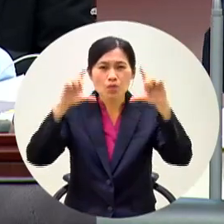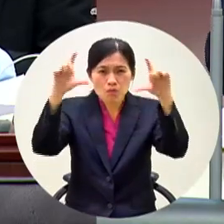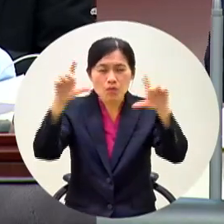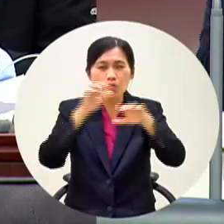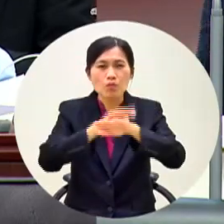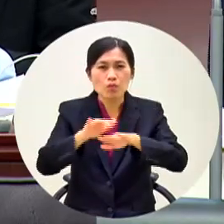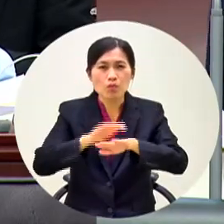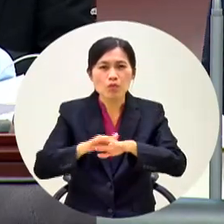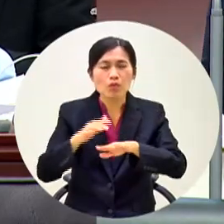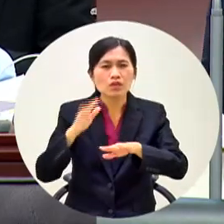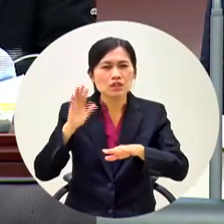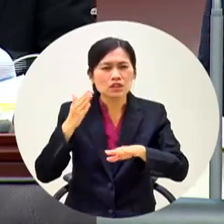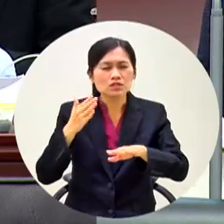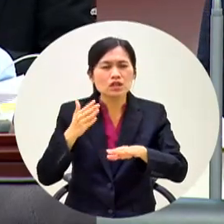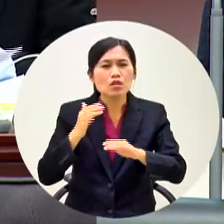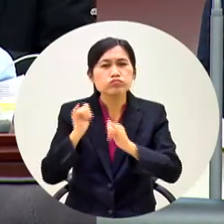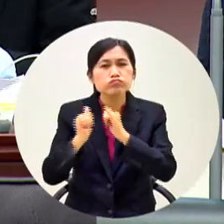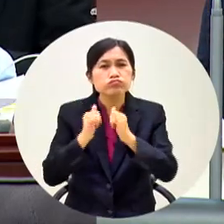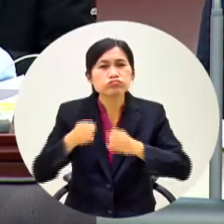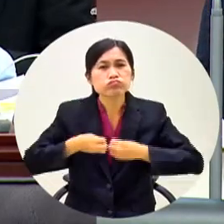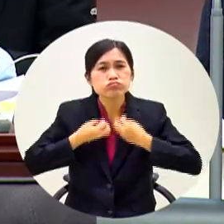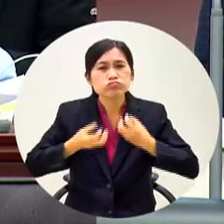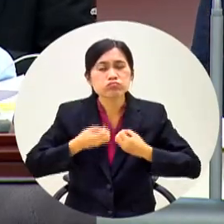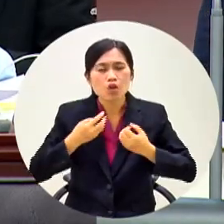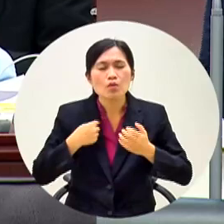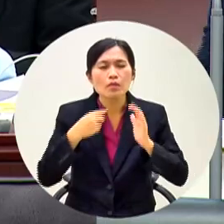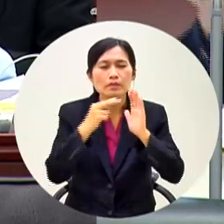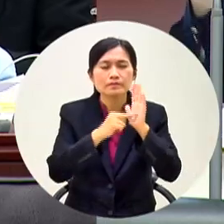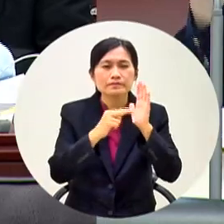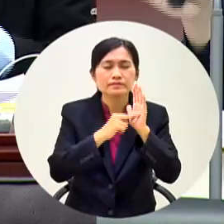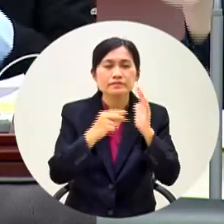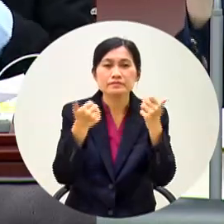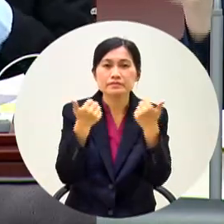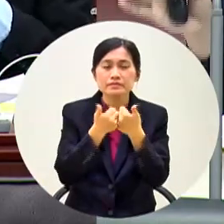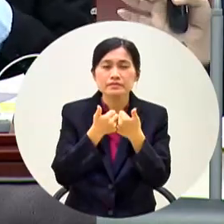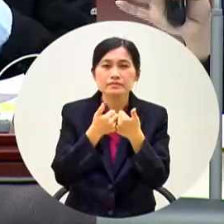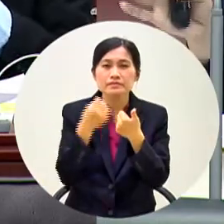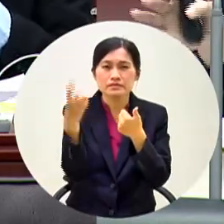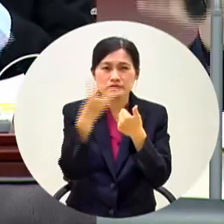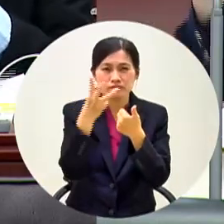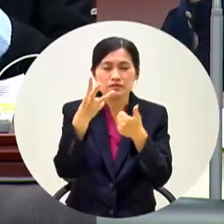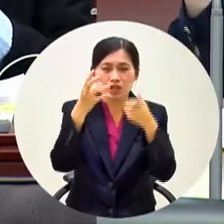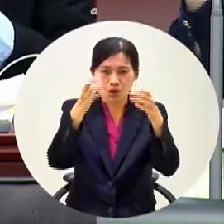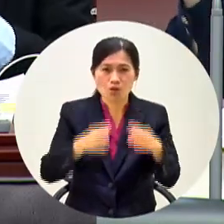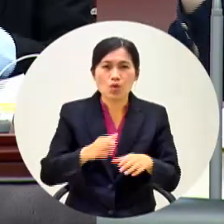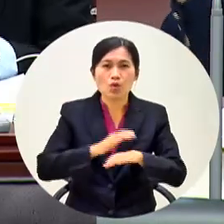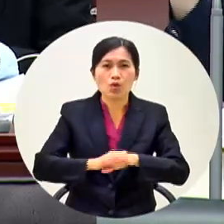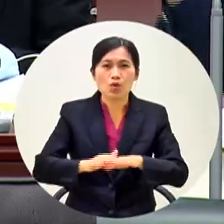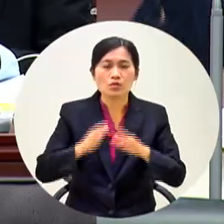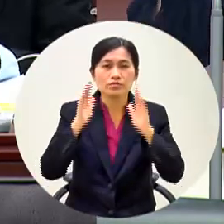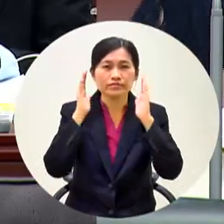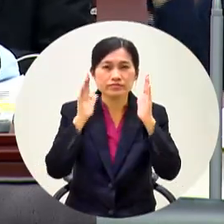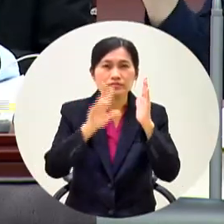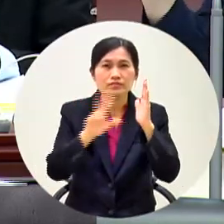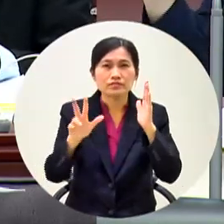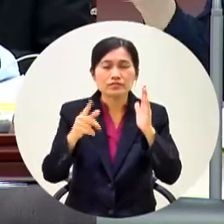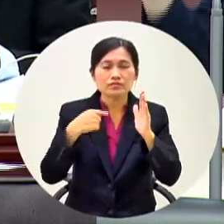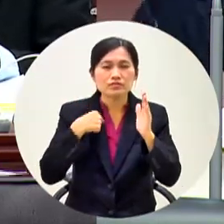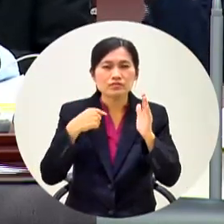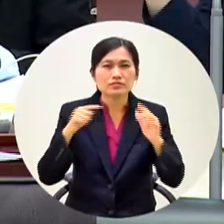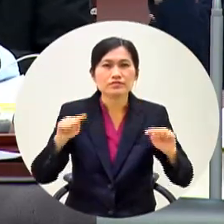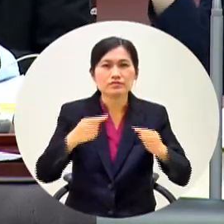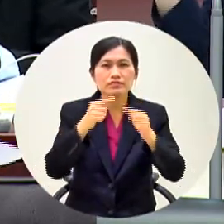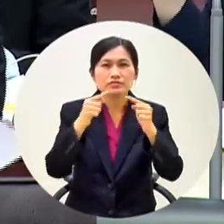样融入民间的意见？ 我们会有3场的说明会。 所以呢，我在这边先要确认一下， 正式的 以前红毛港的迁